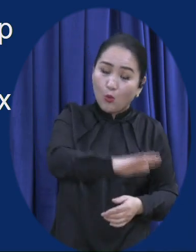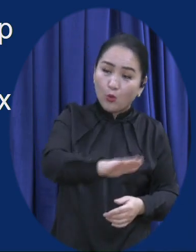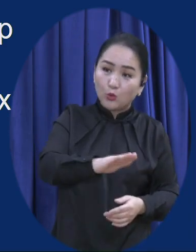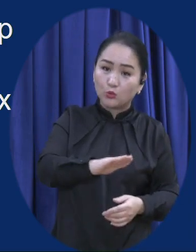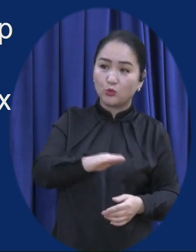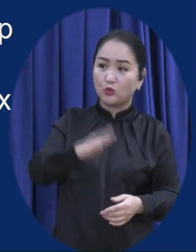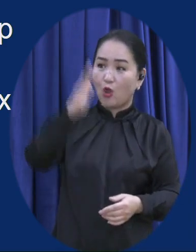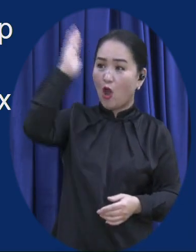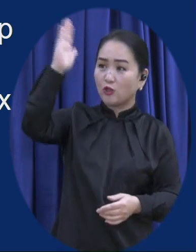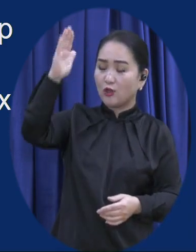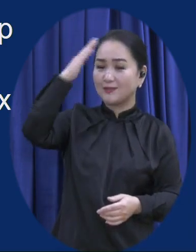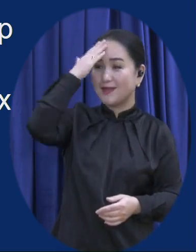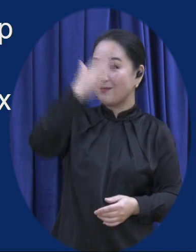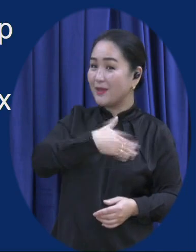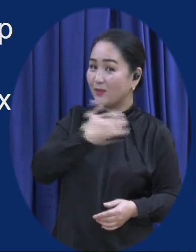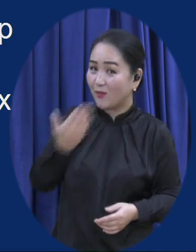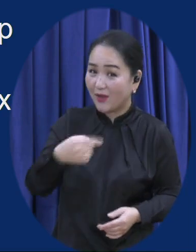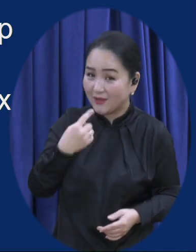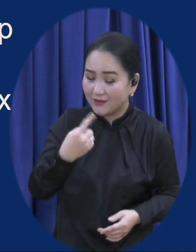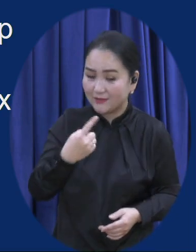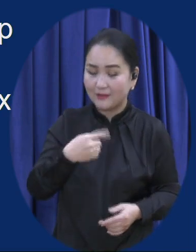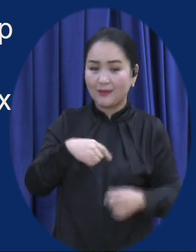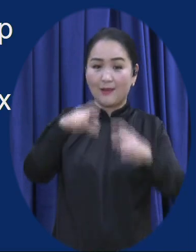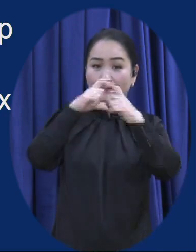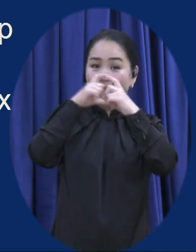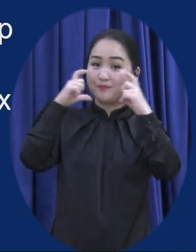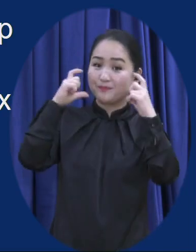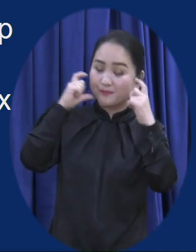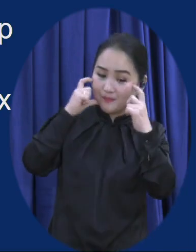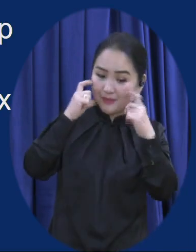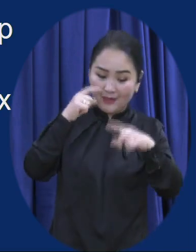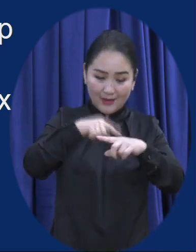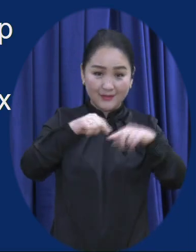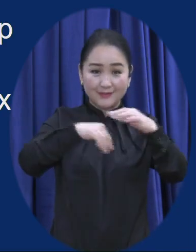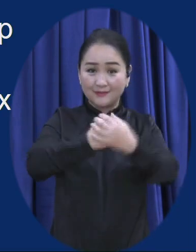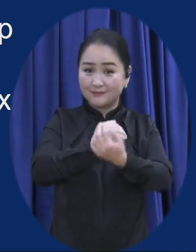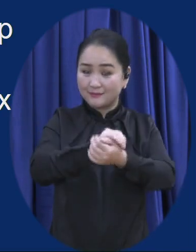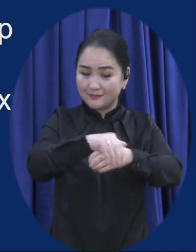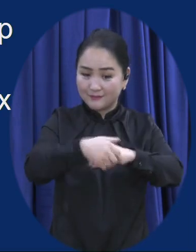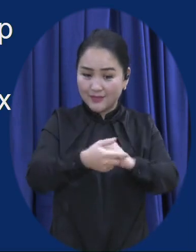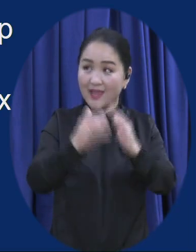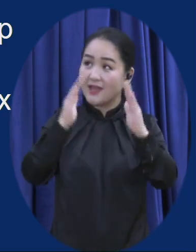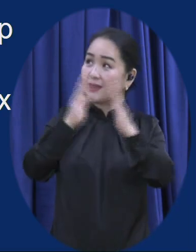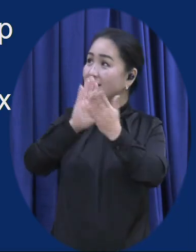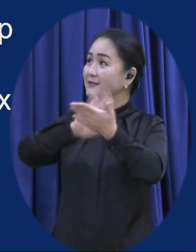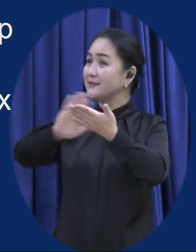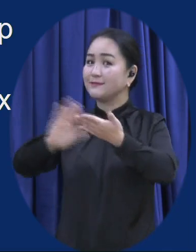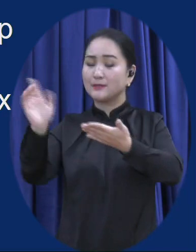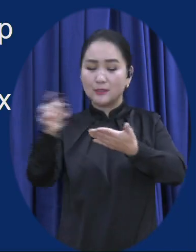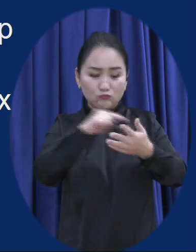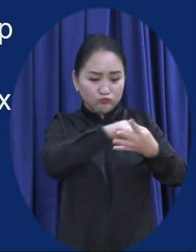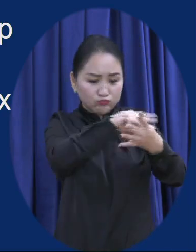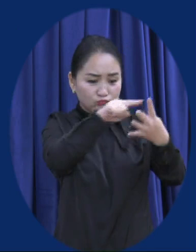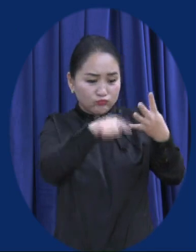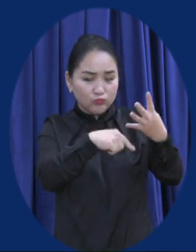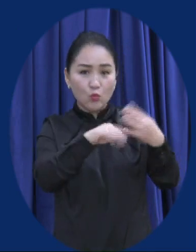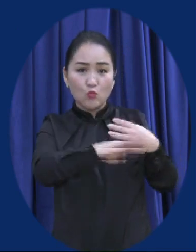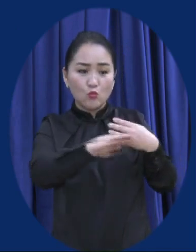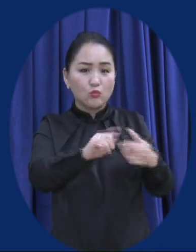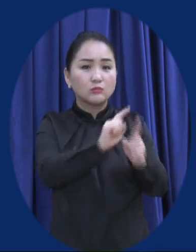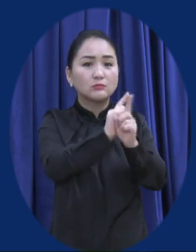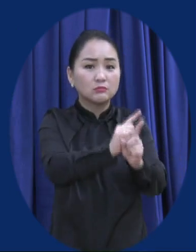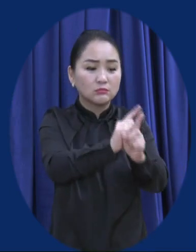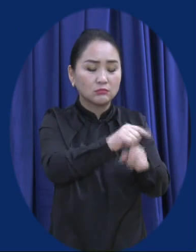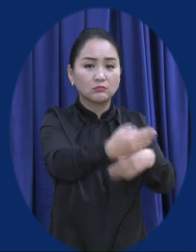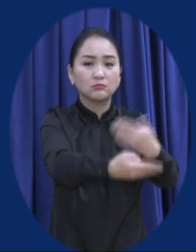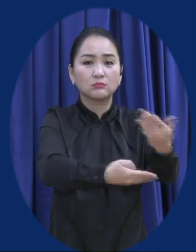зайнаас мэдлэх, амны хаалтаа зөөх, гарын ариун цэвэр сахих, гэр орноо цэвэрлэх зэрэг ийм одоо дадал хэвшлийг бол хүүхдэд